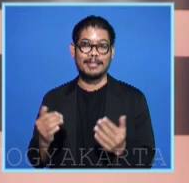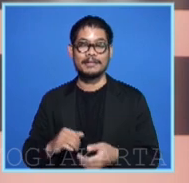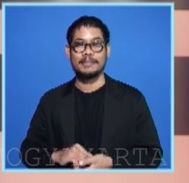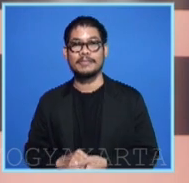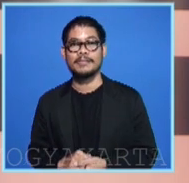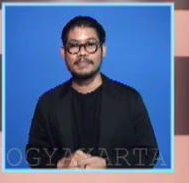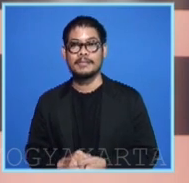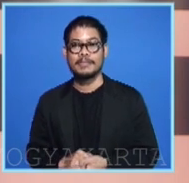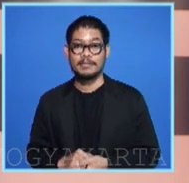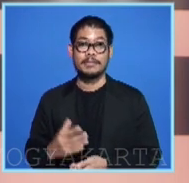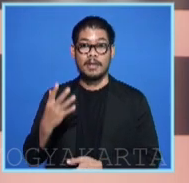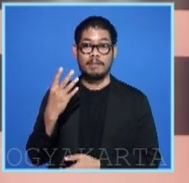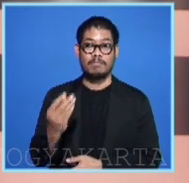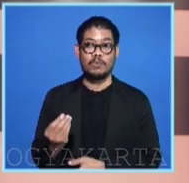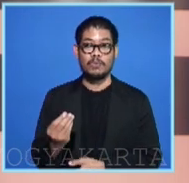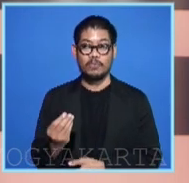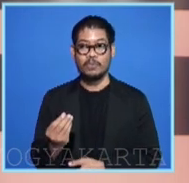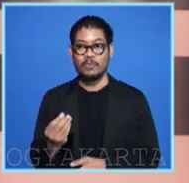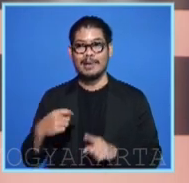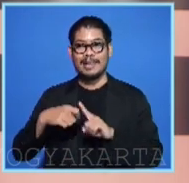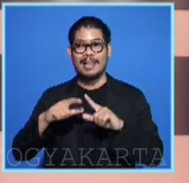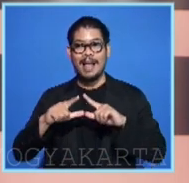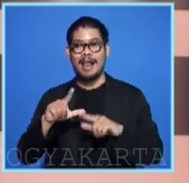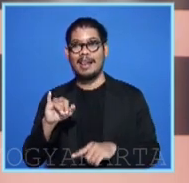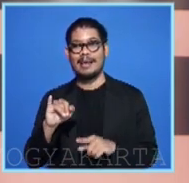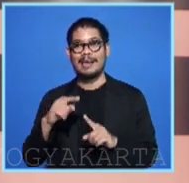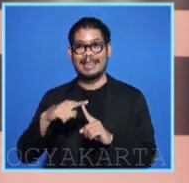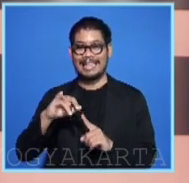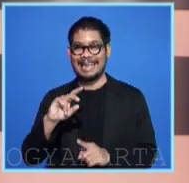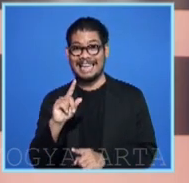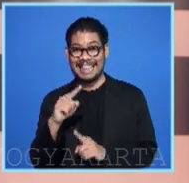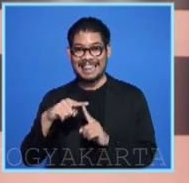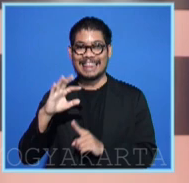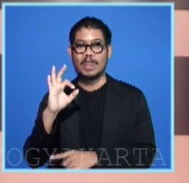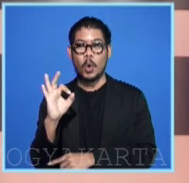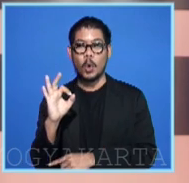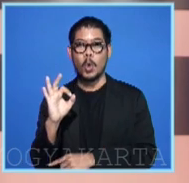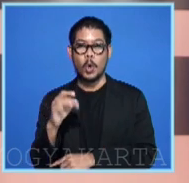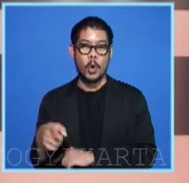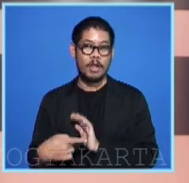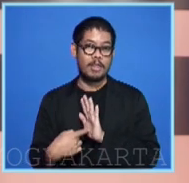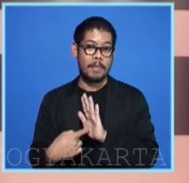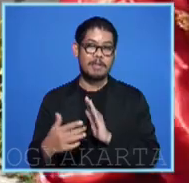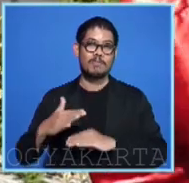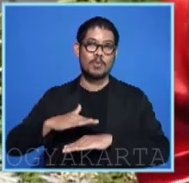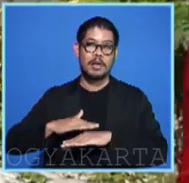Kalitirto Berbah kembali menggelar kirab budaya Merti Dusun setelah sempat terhenti karena pandemi COVID-19.